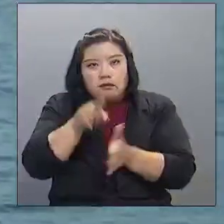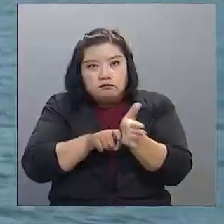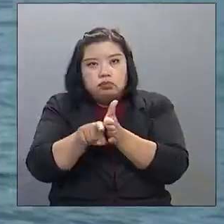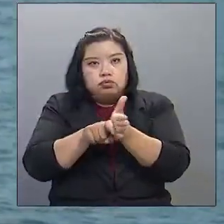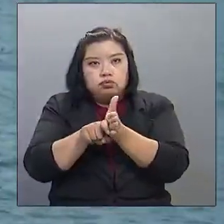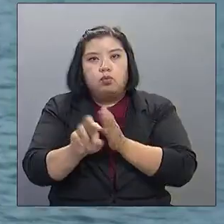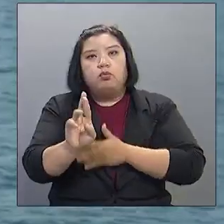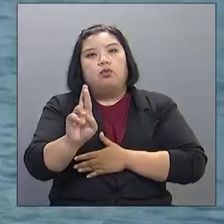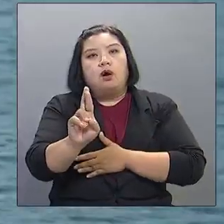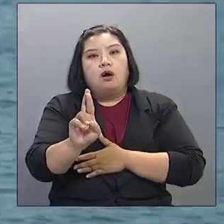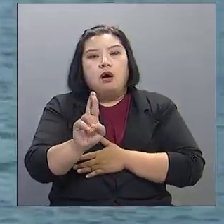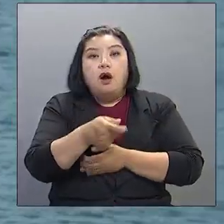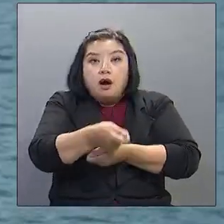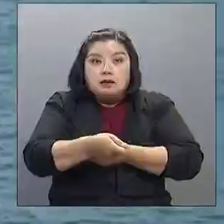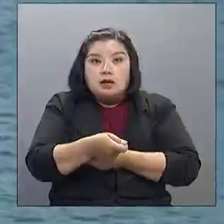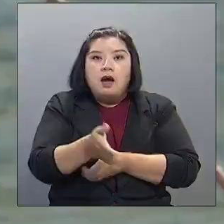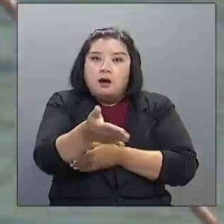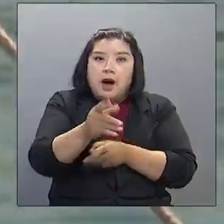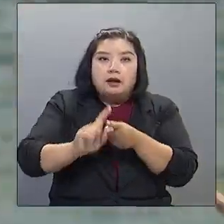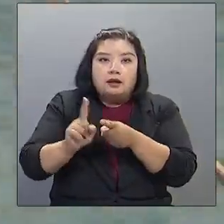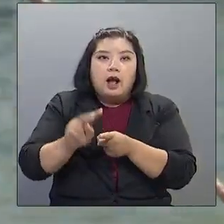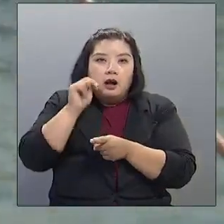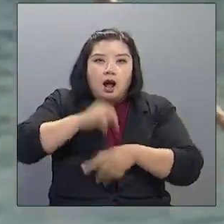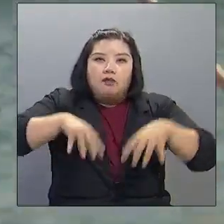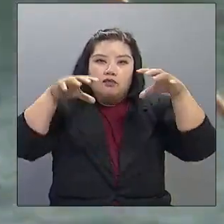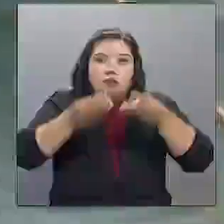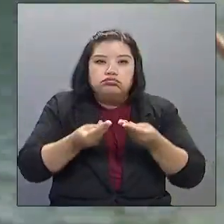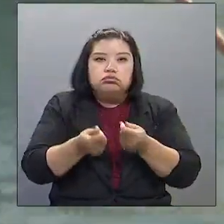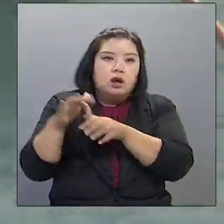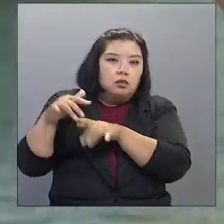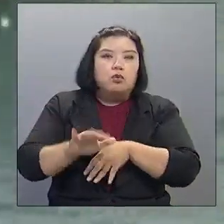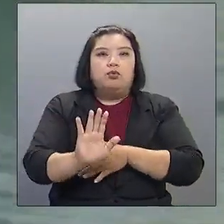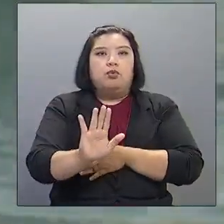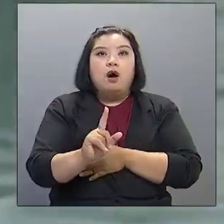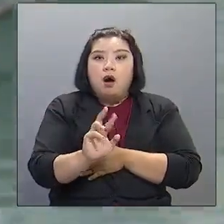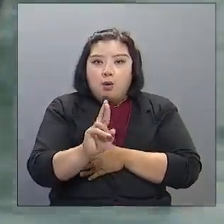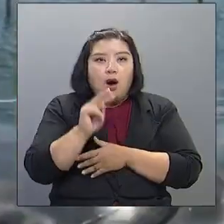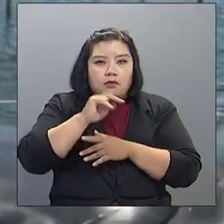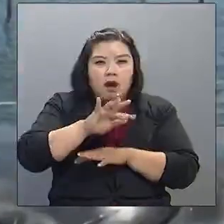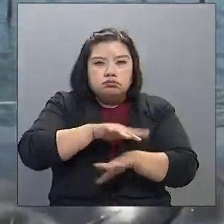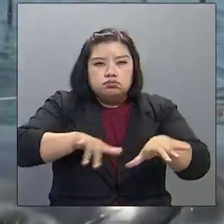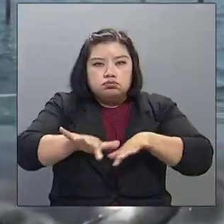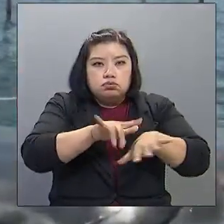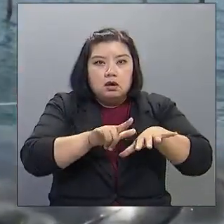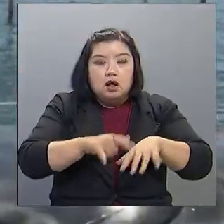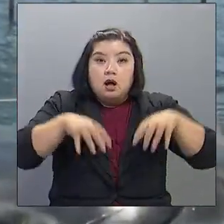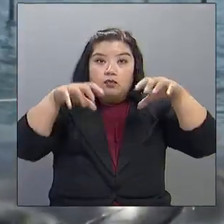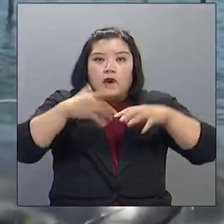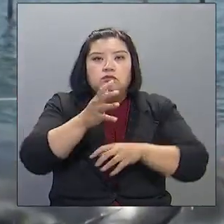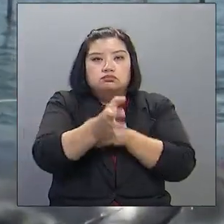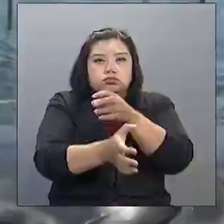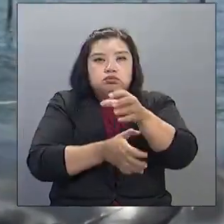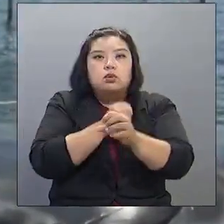ราเกษตรกรผู้เลี้ยงสัตว์น้ำไม่ควรปล่อยน้ำฝนที่ตกลงบนดินไหลลงบ่อเพราะจะทำให้สภาพน้ำเปลี่ยนและหลังฝนตกควรเปิดเครื่องตีน้ำ